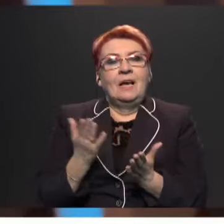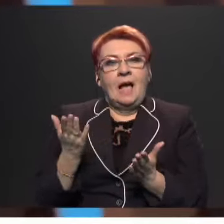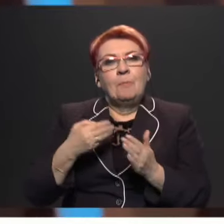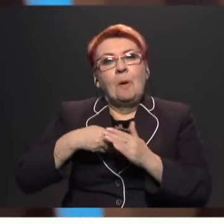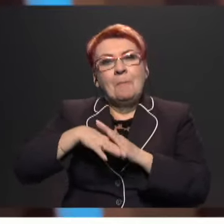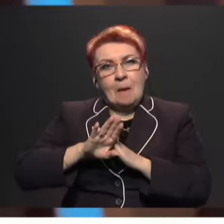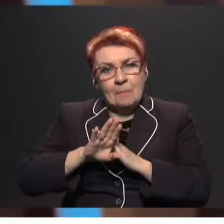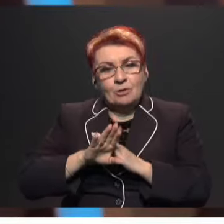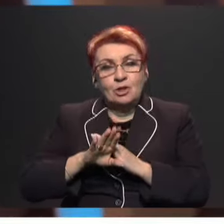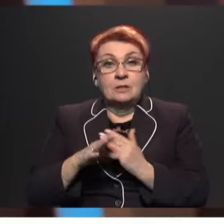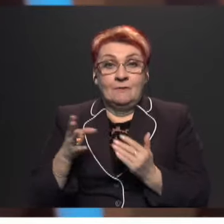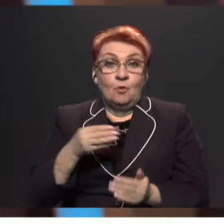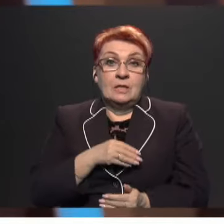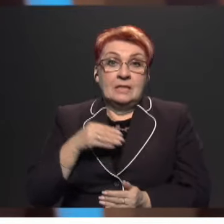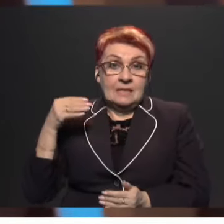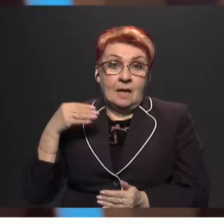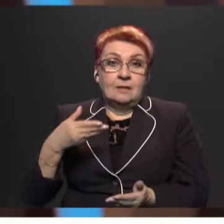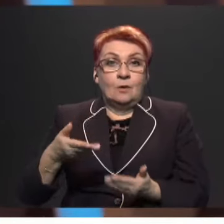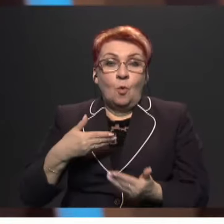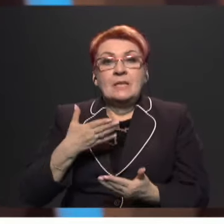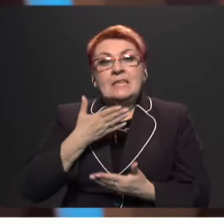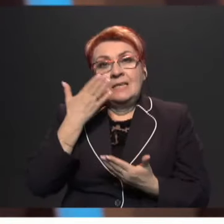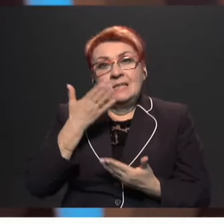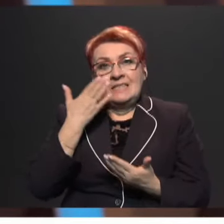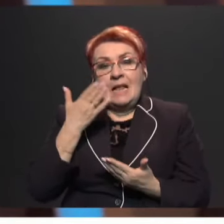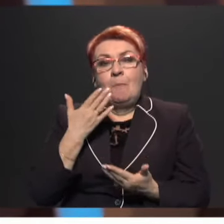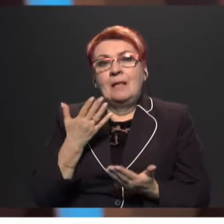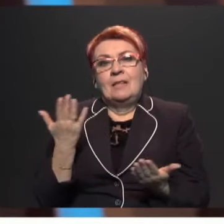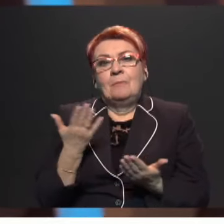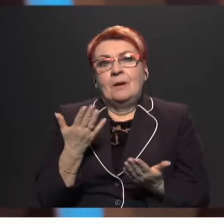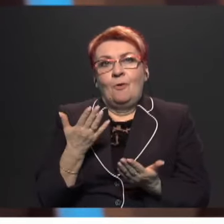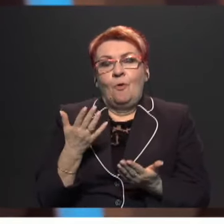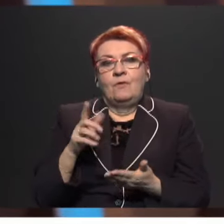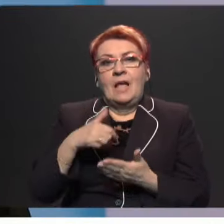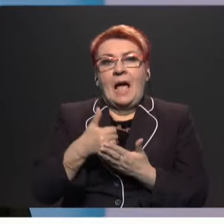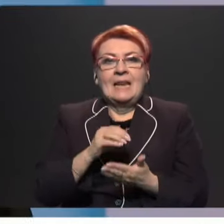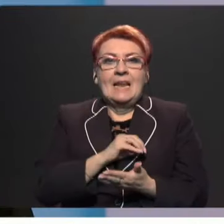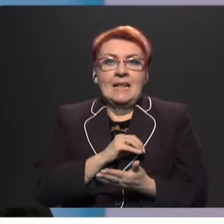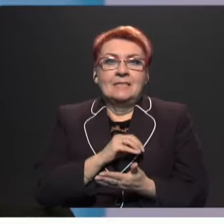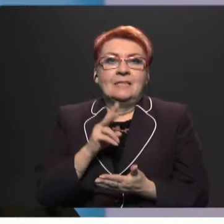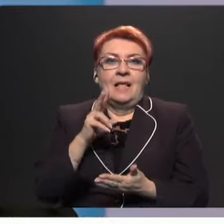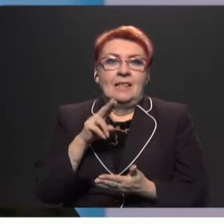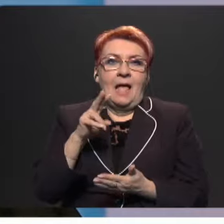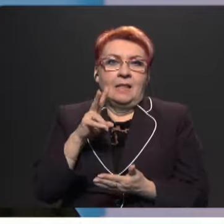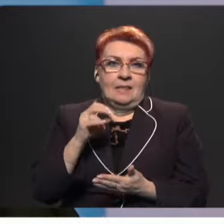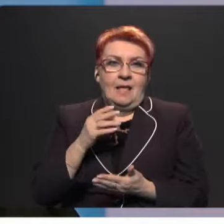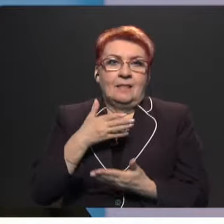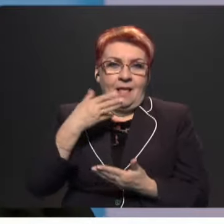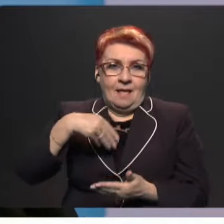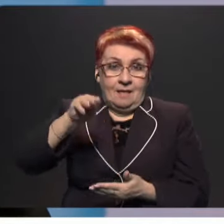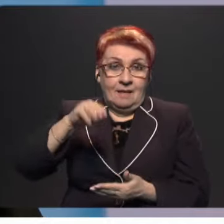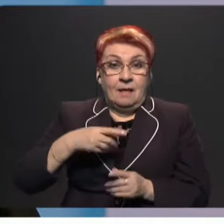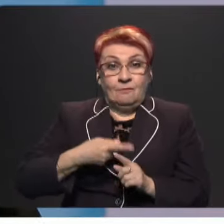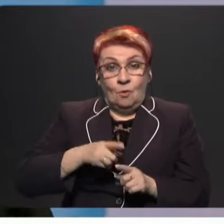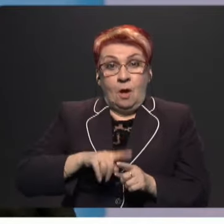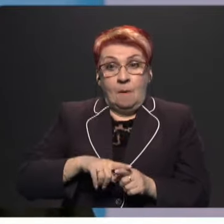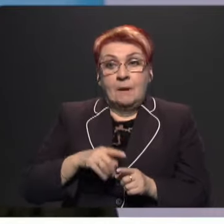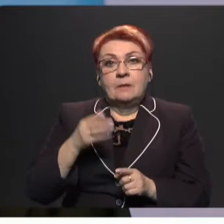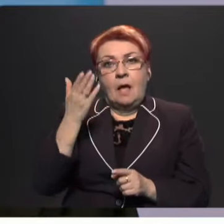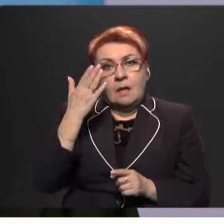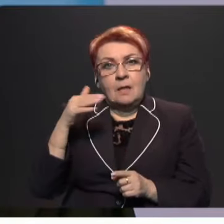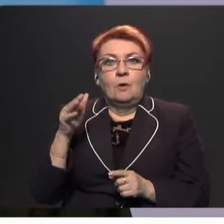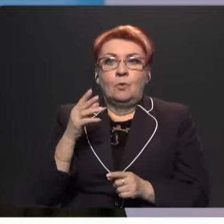преображались, то вот диакон ходит еще с ароматом какого-нибудь архиерейского ладана. Собственно, вот об этом оно. Ну, как бы народ решил,